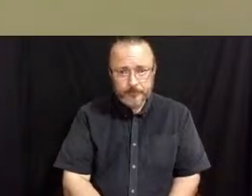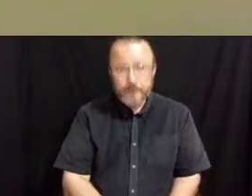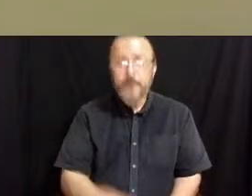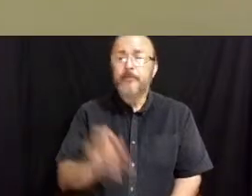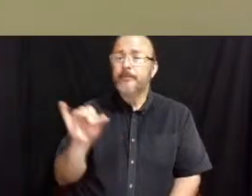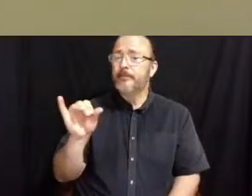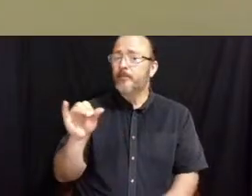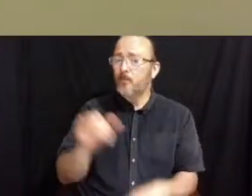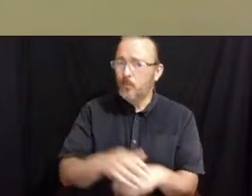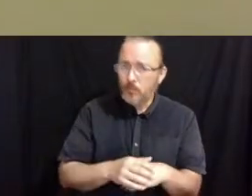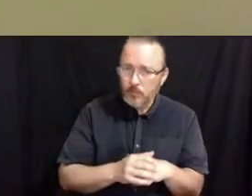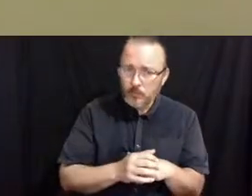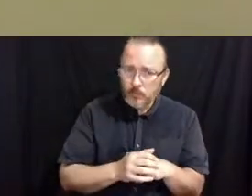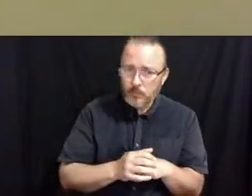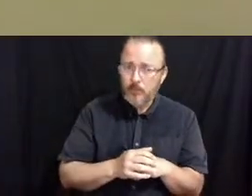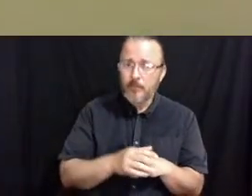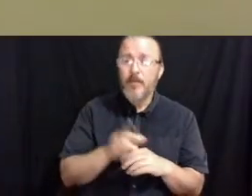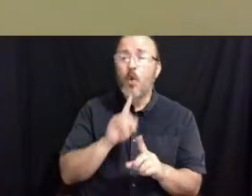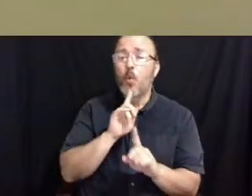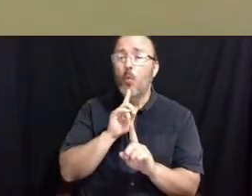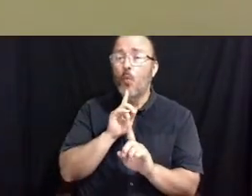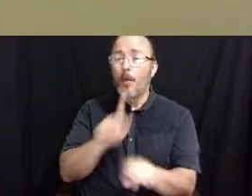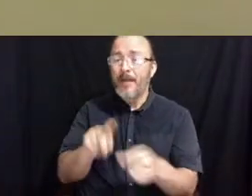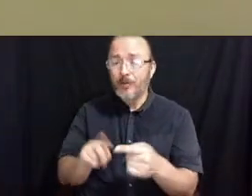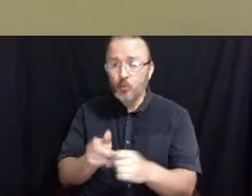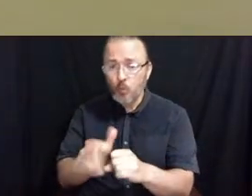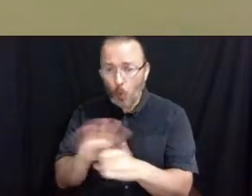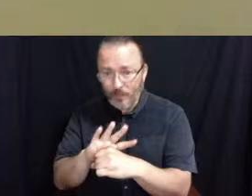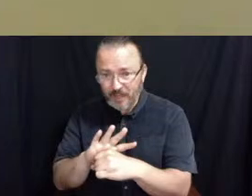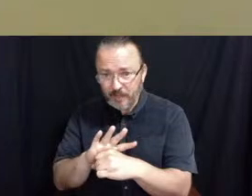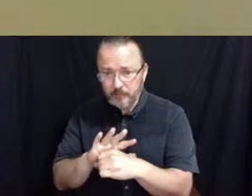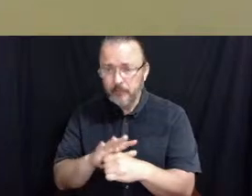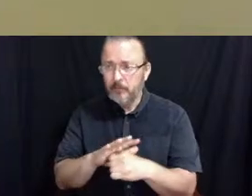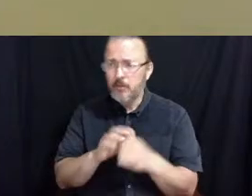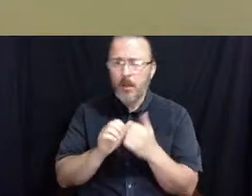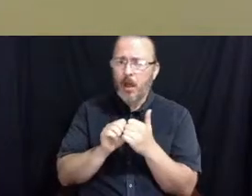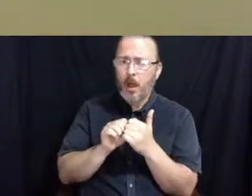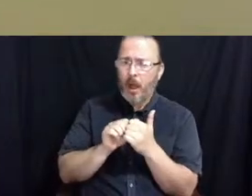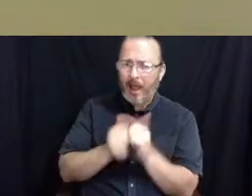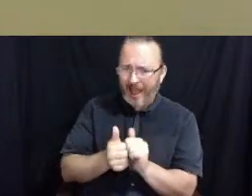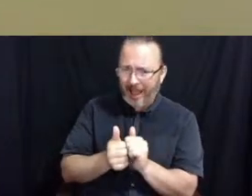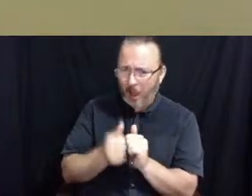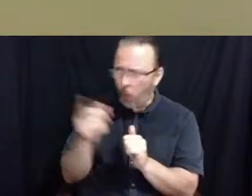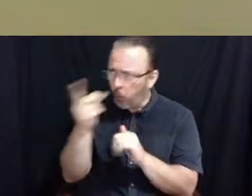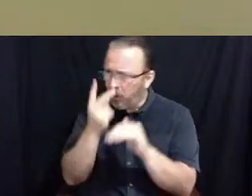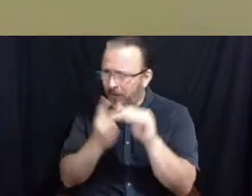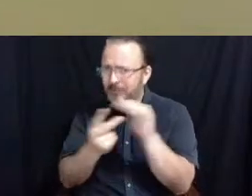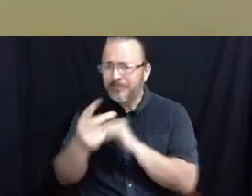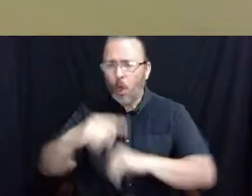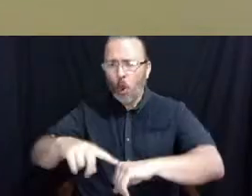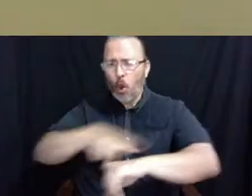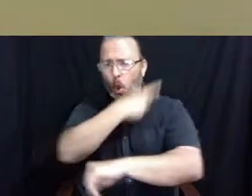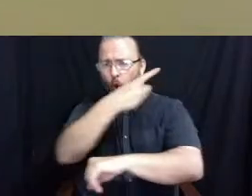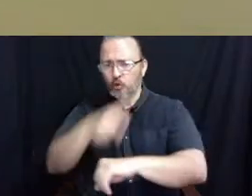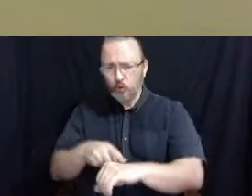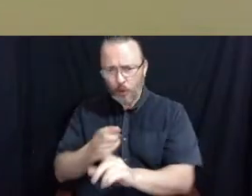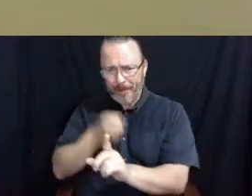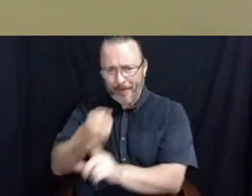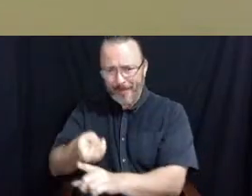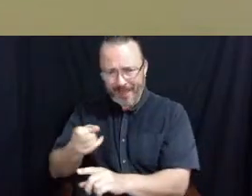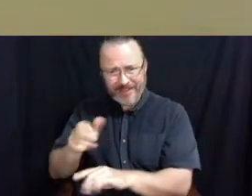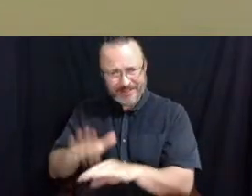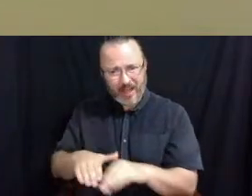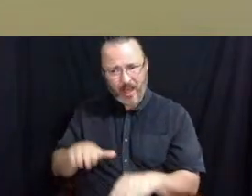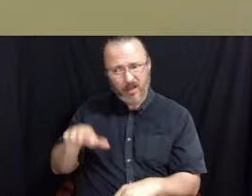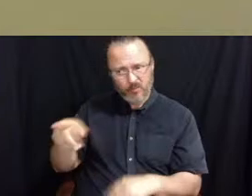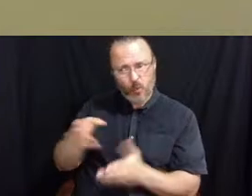Merci. Marc, vous parlez des adaptations que vous avez dû faire dans votre propre école pour faire face à la pandémie de la COVID. À votre avis, quels sont les